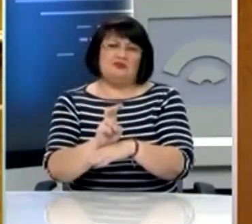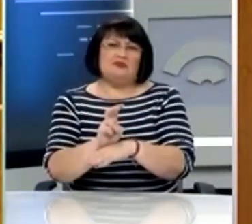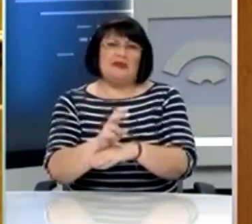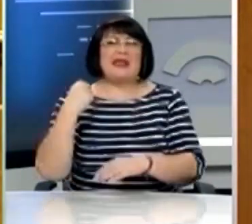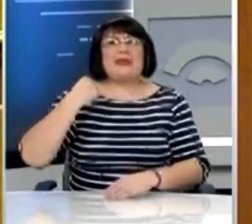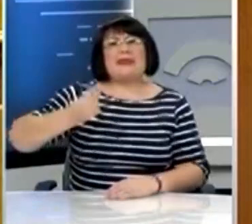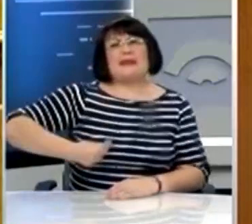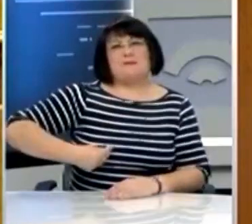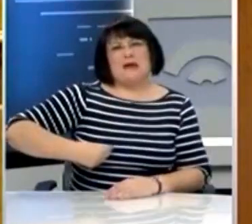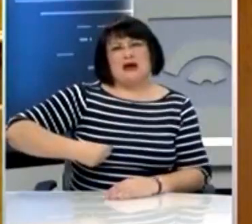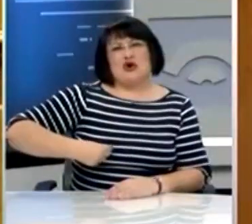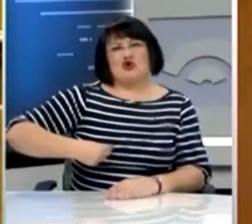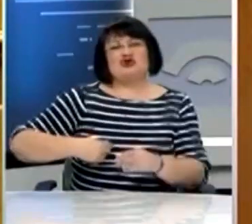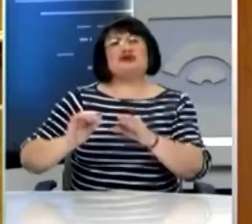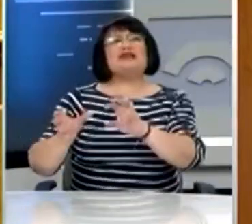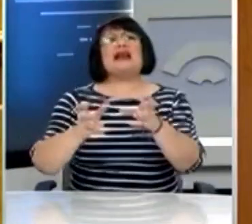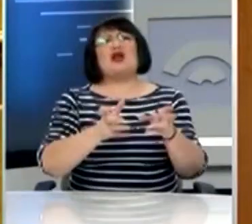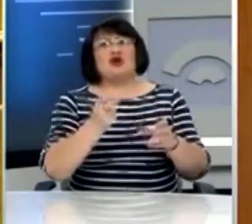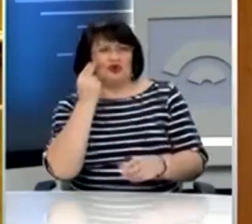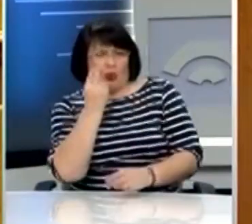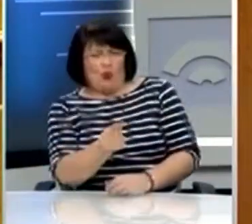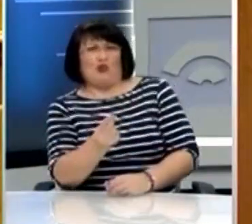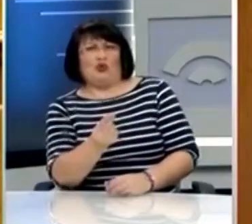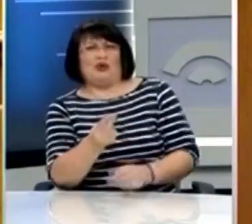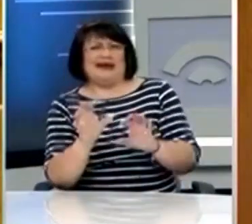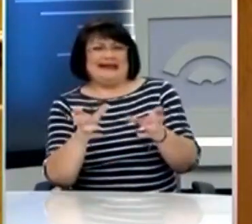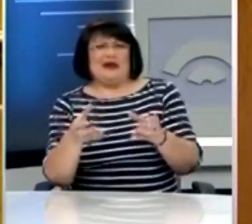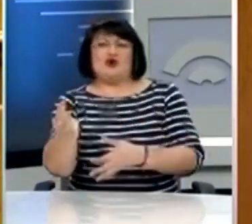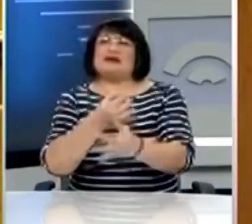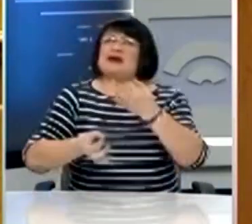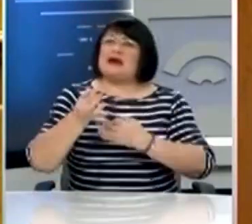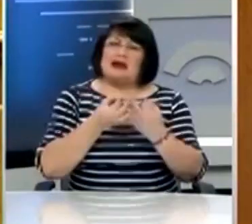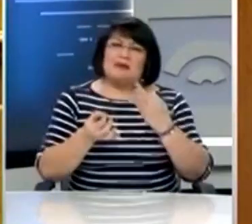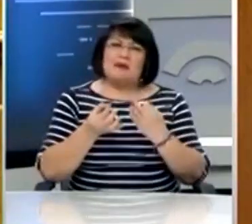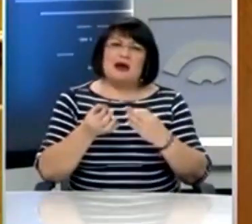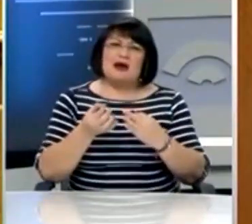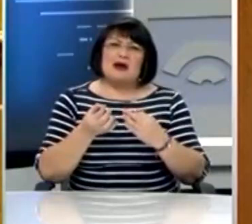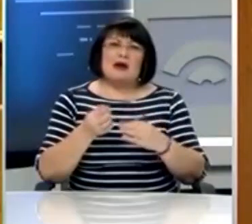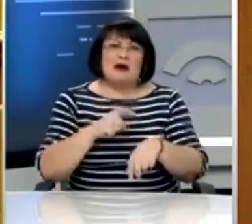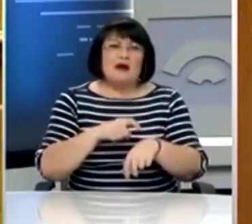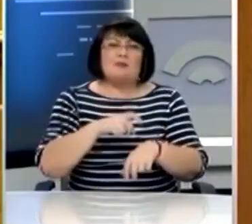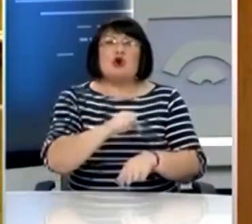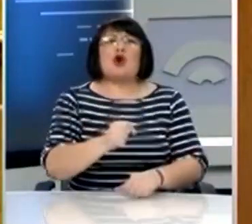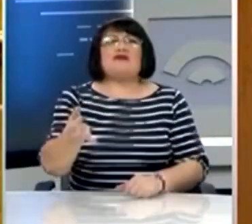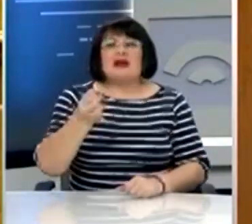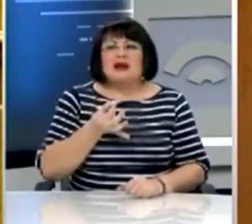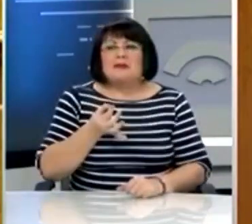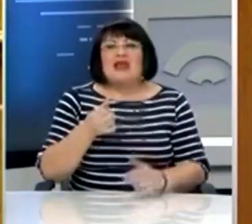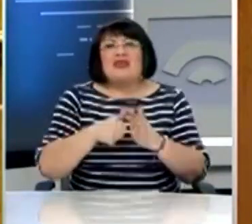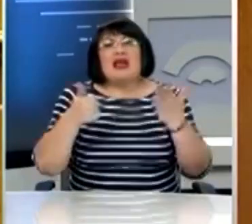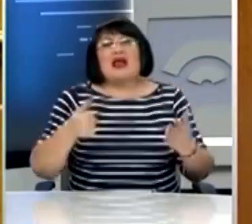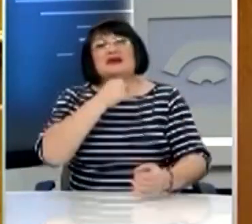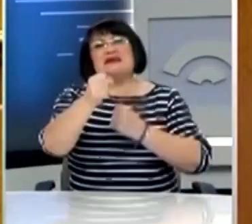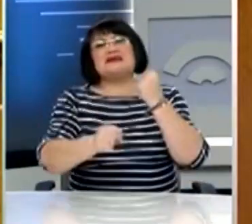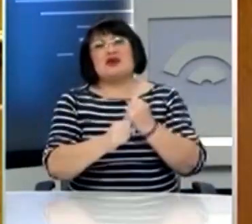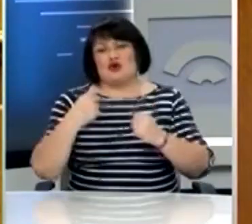ο δήμαρχος της Σήμης σε ένα μέσο ενημέρωσης και τον είδα με τα μάτια μου και πρόλαβε να πει: 16 χρόνια